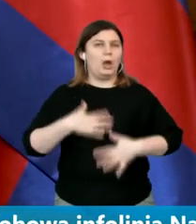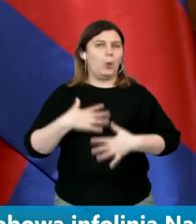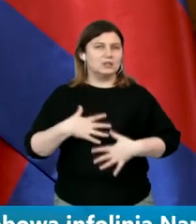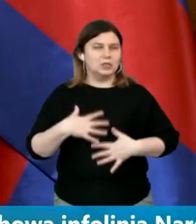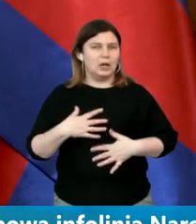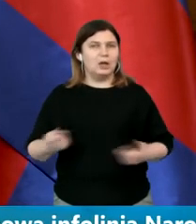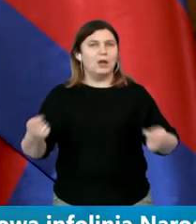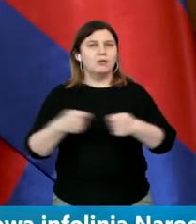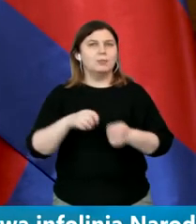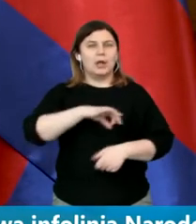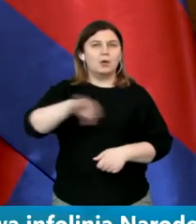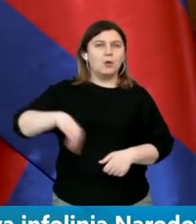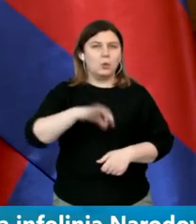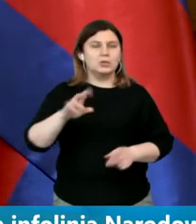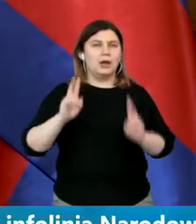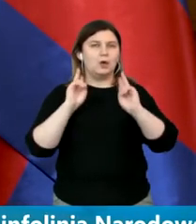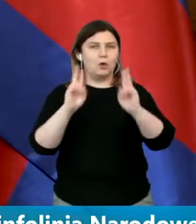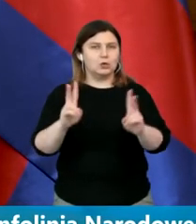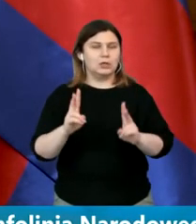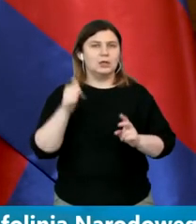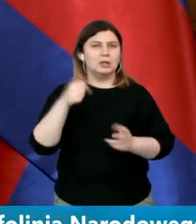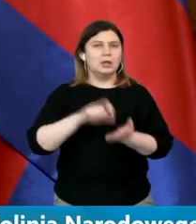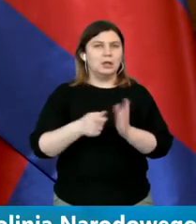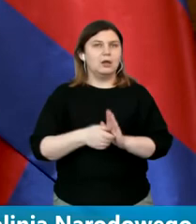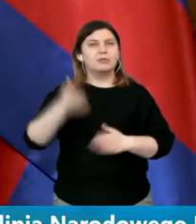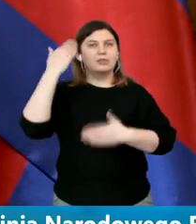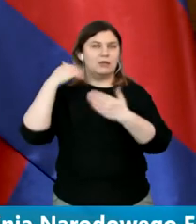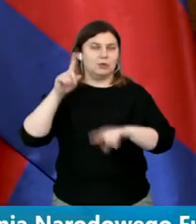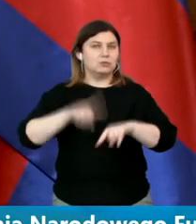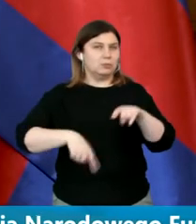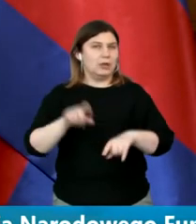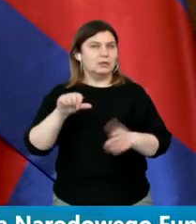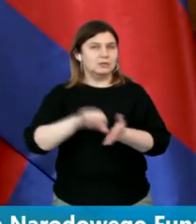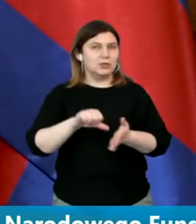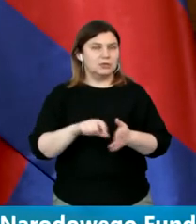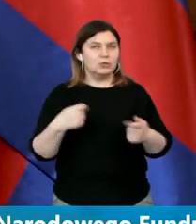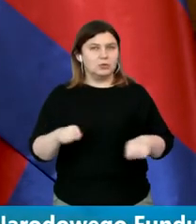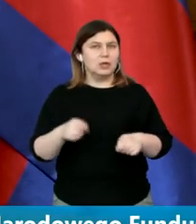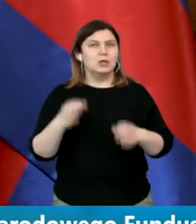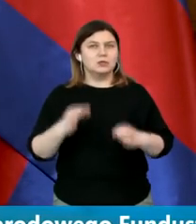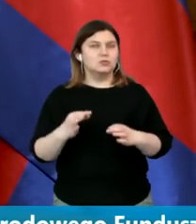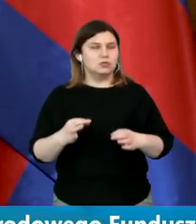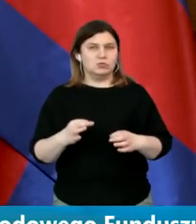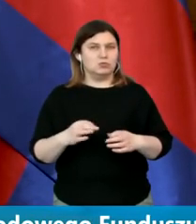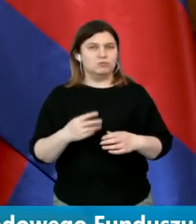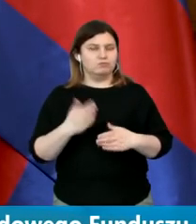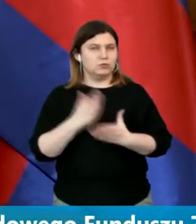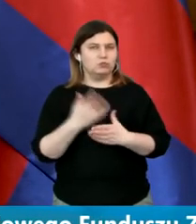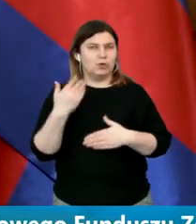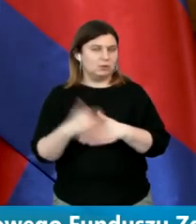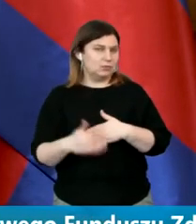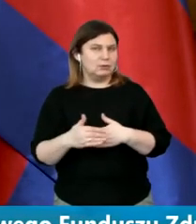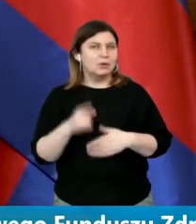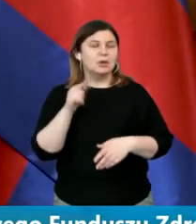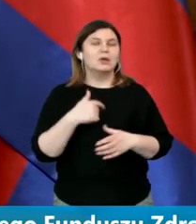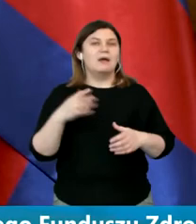wspólna kochnia, wspólne korytarze w jednym lokalu. Kiedyś była to norma w centrum Szczecina, dziś od tego bardzo mocno odchodzimy i większość takich przypadków